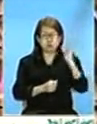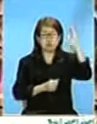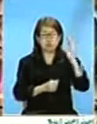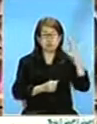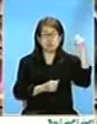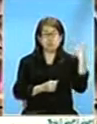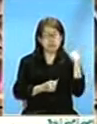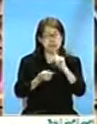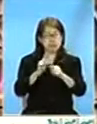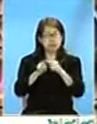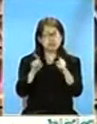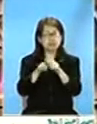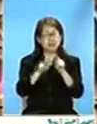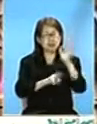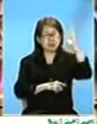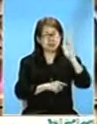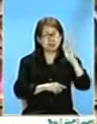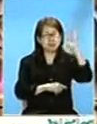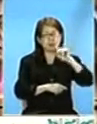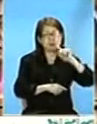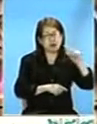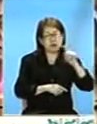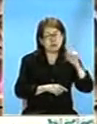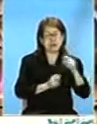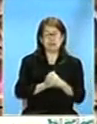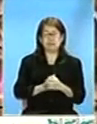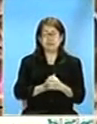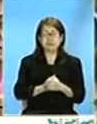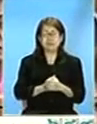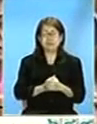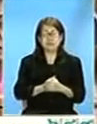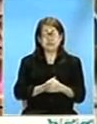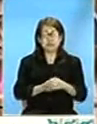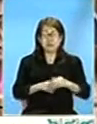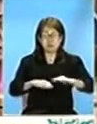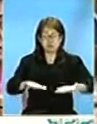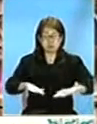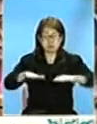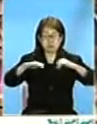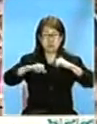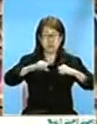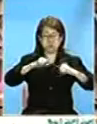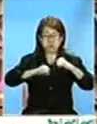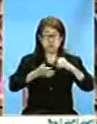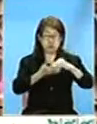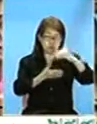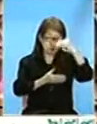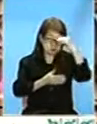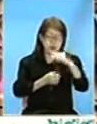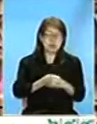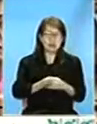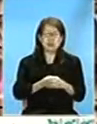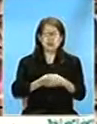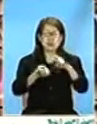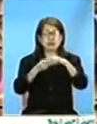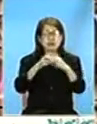ผมหลายคนก็ได้ตั้งบ่อยตั้งมาหมดครับเยาวชนการศึกษาปัญหายางพาราที่กำลังเดือดร้อนกันอยู่